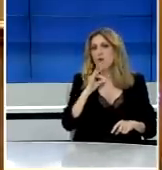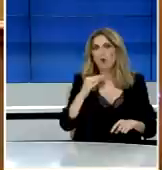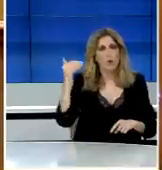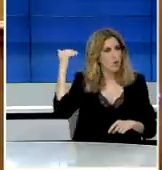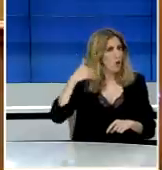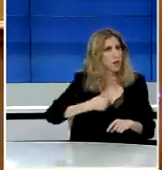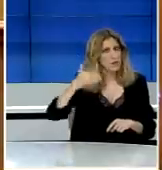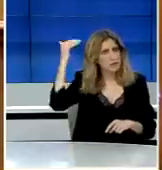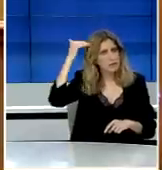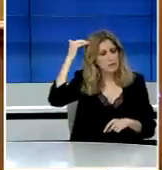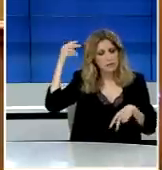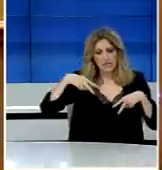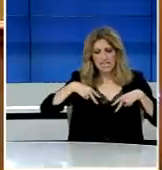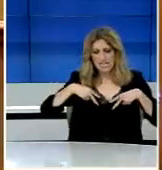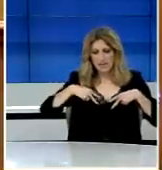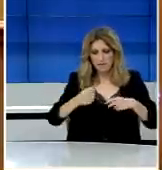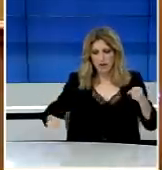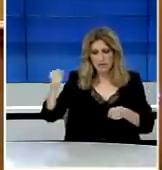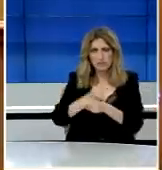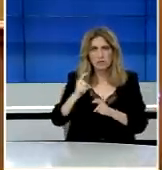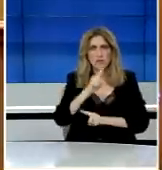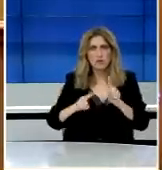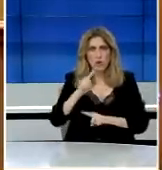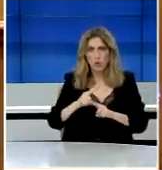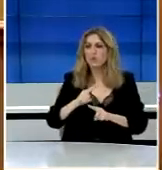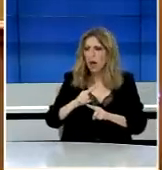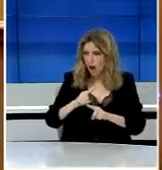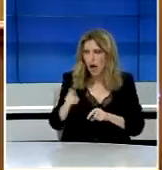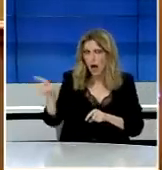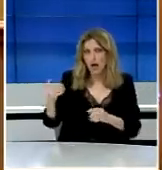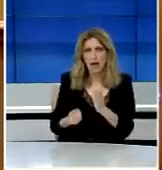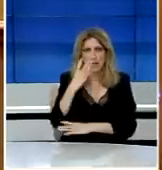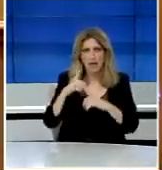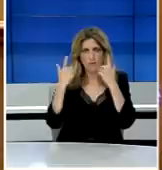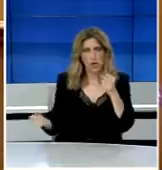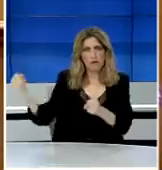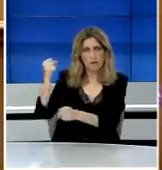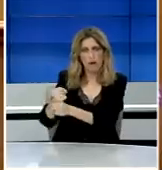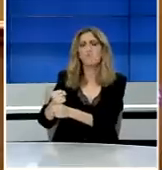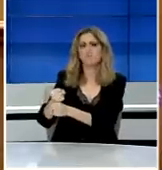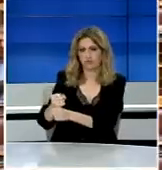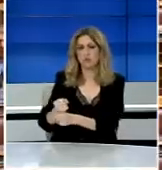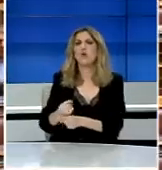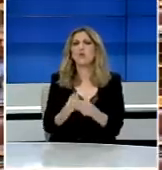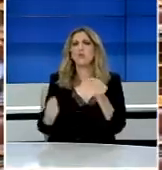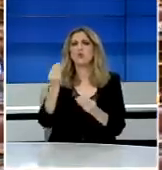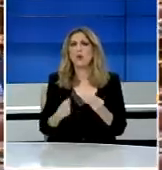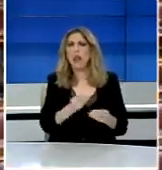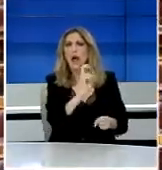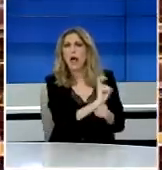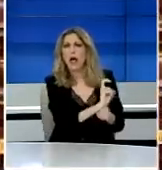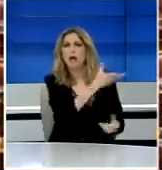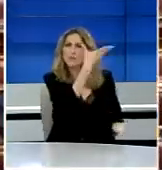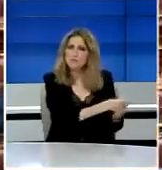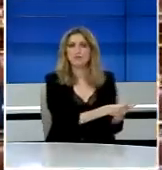τη λογική ποιος θα κυβερνήσει, αν να το αφήσουμε την παγίδα, όπως μας έκανε ο Σαμαράς εμάς. Την παγίδα του χρέους. Την παγίδα της δημοσιονομικής